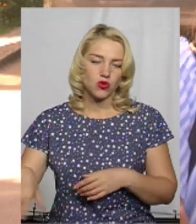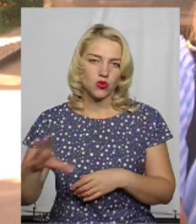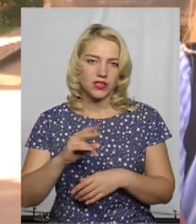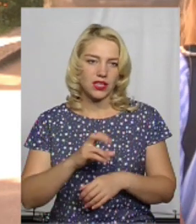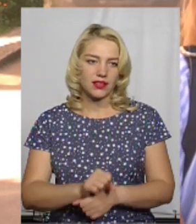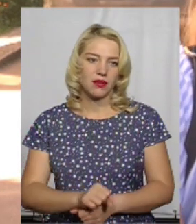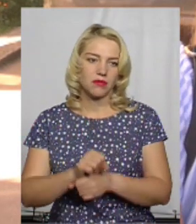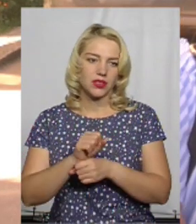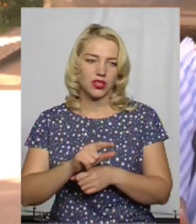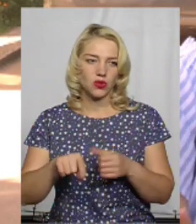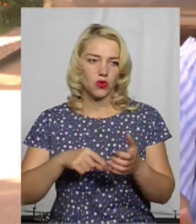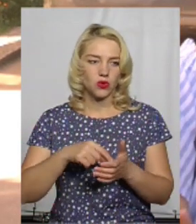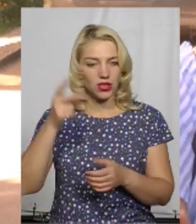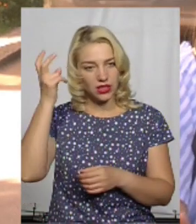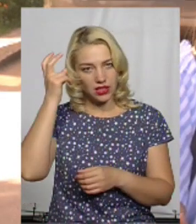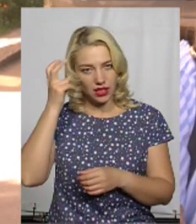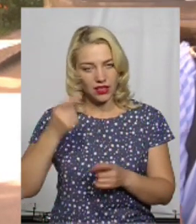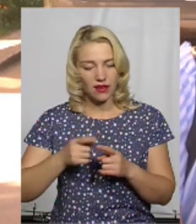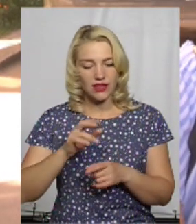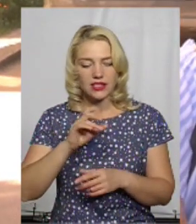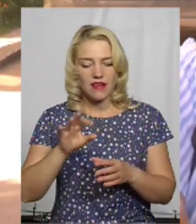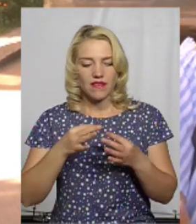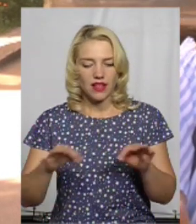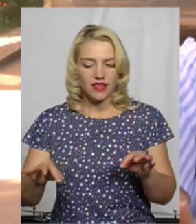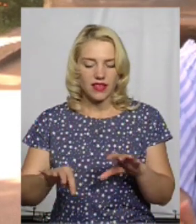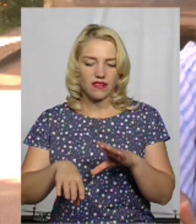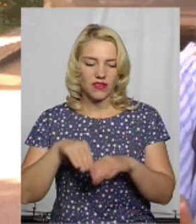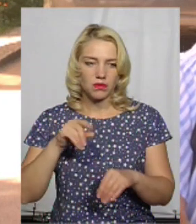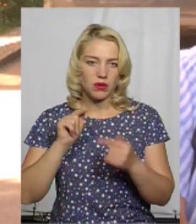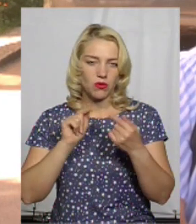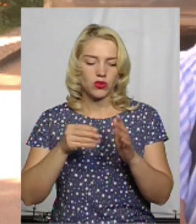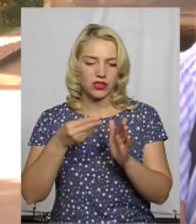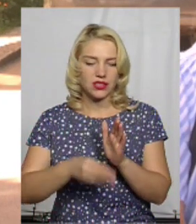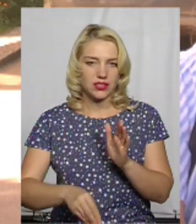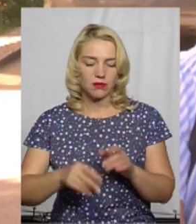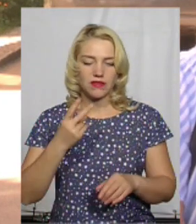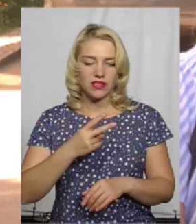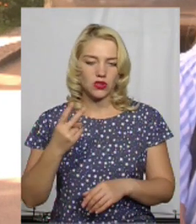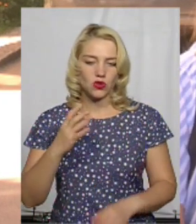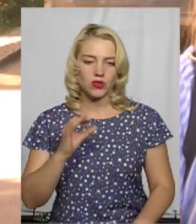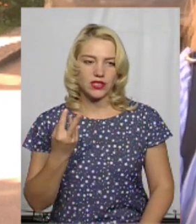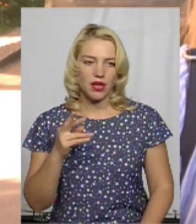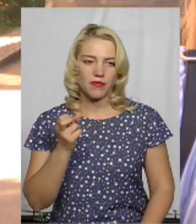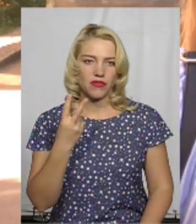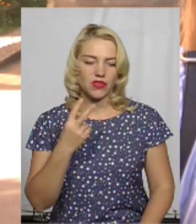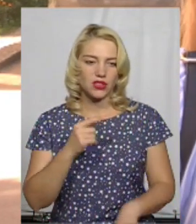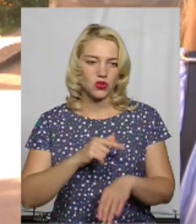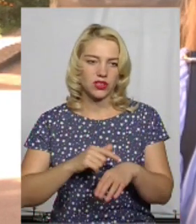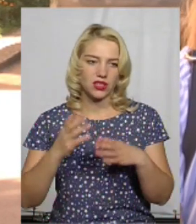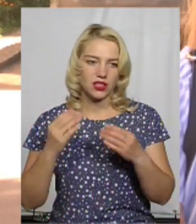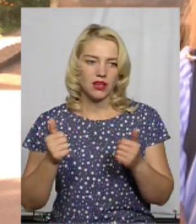Києві за вільний вибір проти дискримінації 22 серпня о 12 годині дня